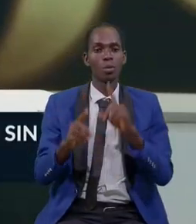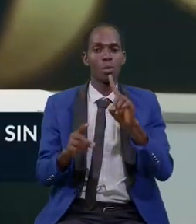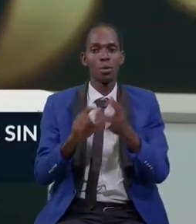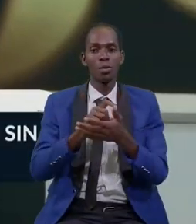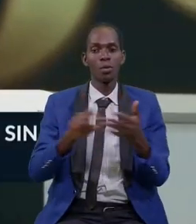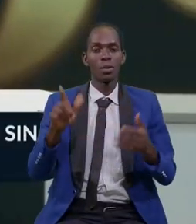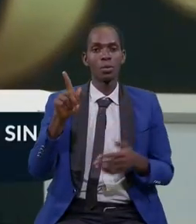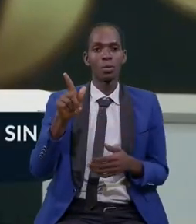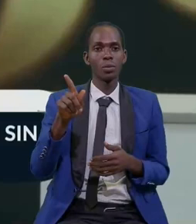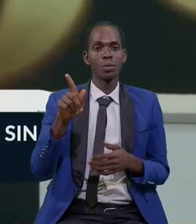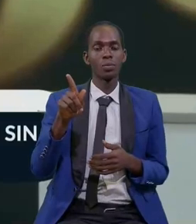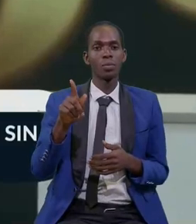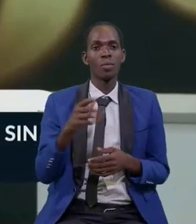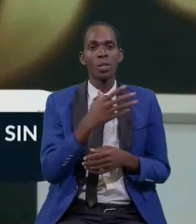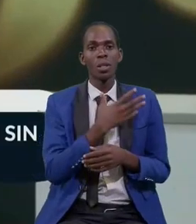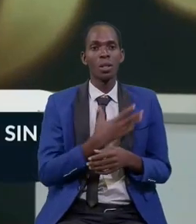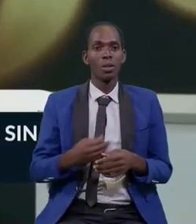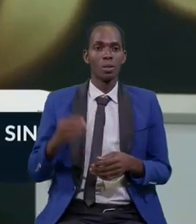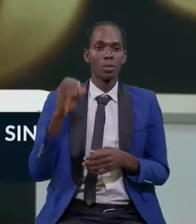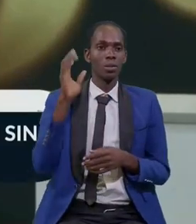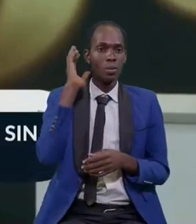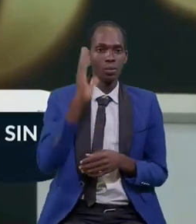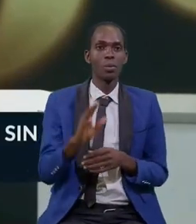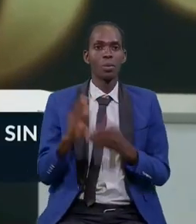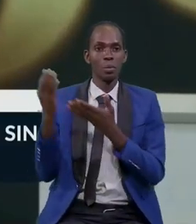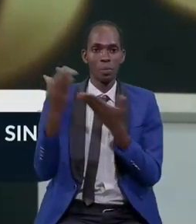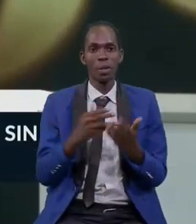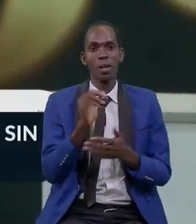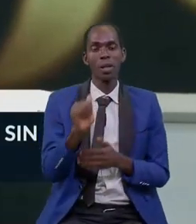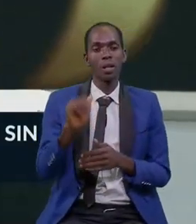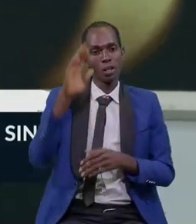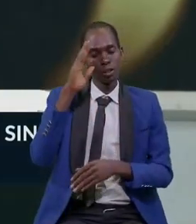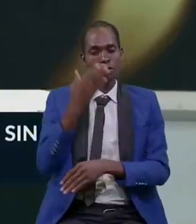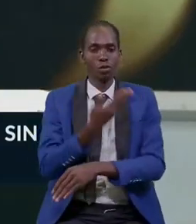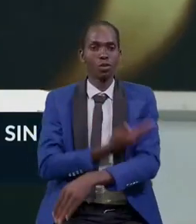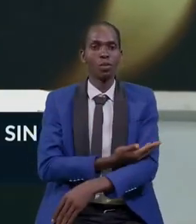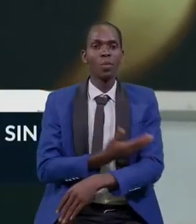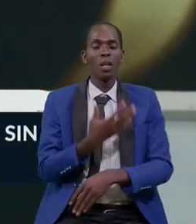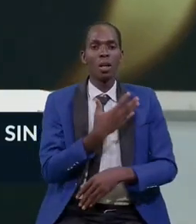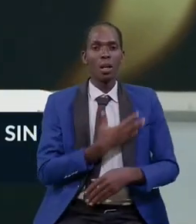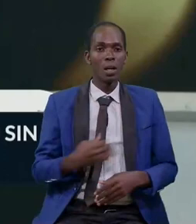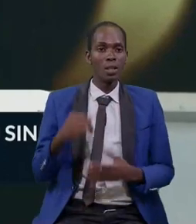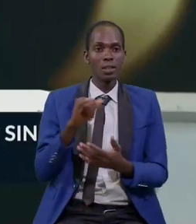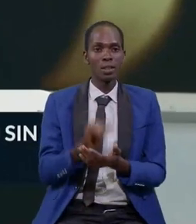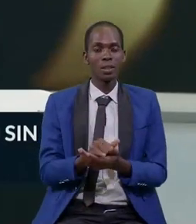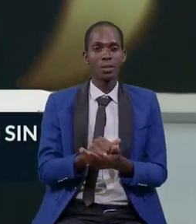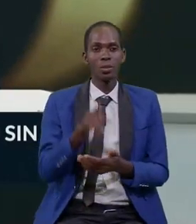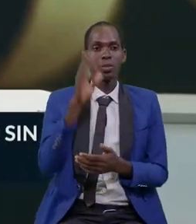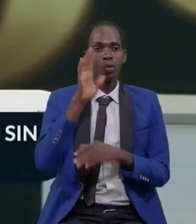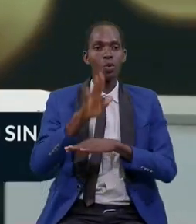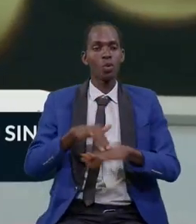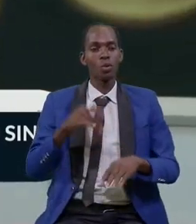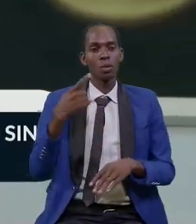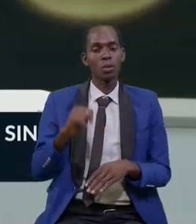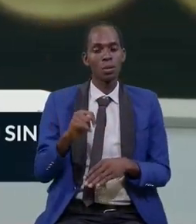21. Matthieu 1, 21. Elle enfantera un fils. Un fils. Et tu lui donneras le nom